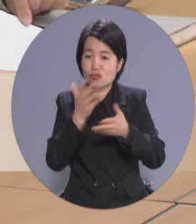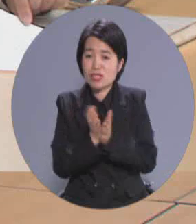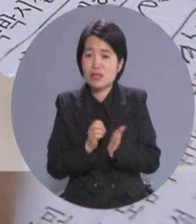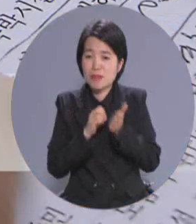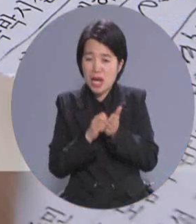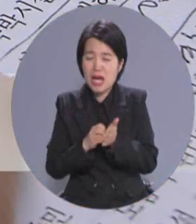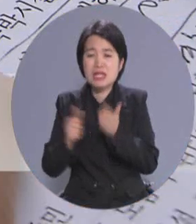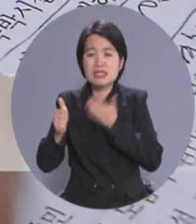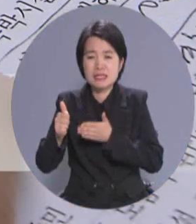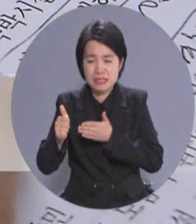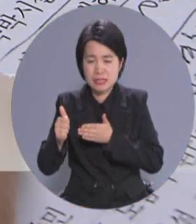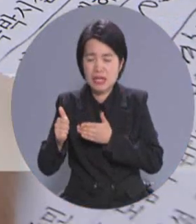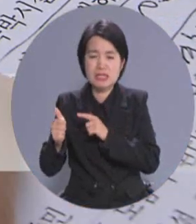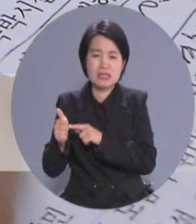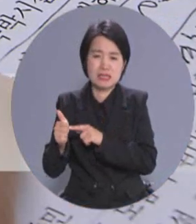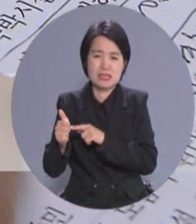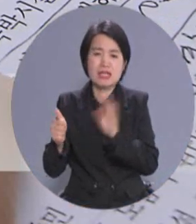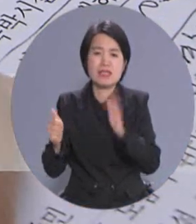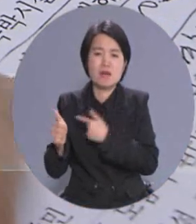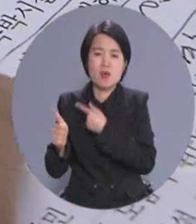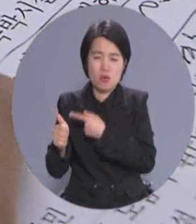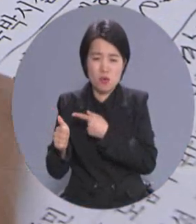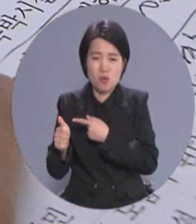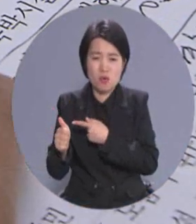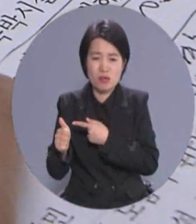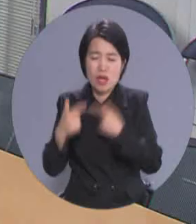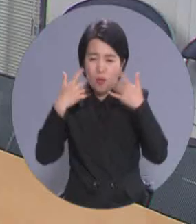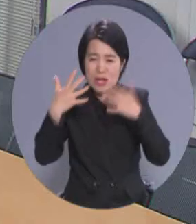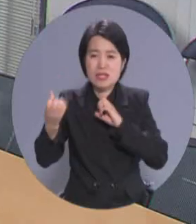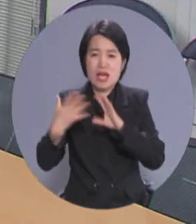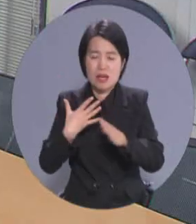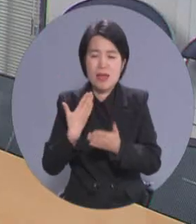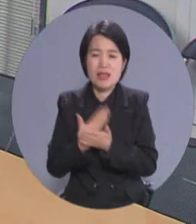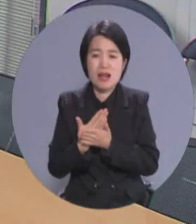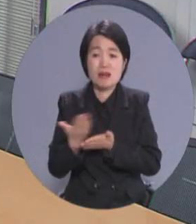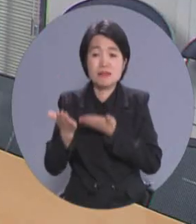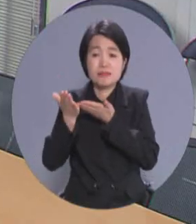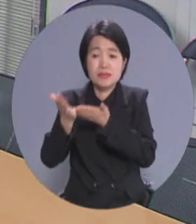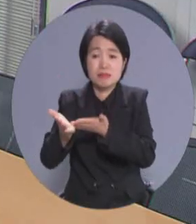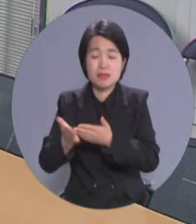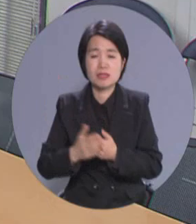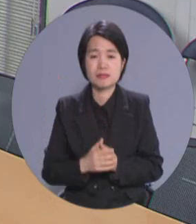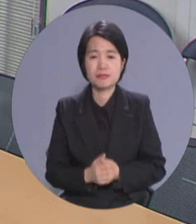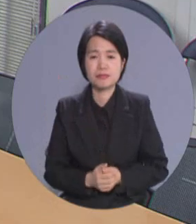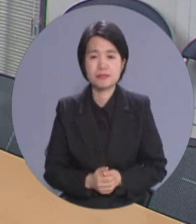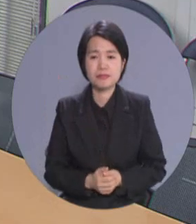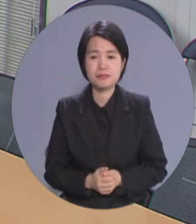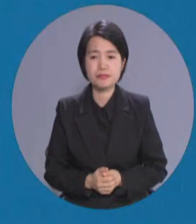것을 언급하며 이에 대해서도 김의원이 명확한 답변을 내놓을 것을 요구했습니다